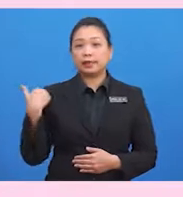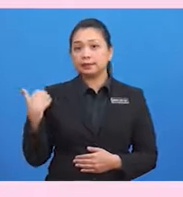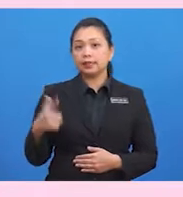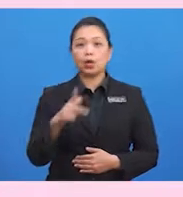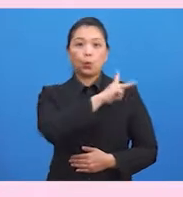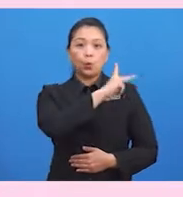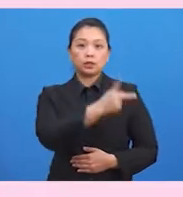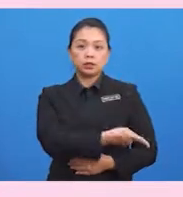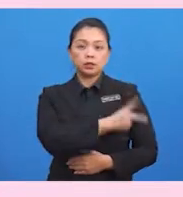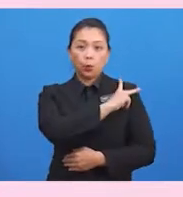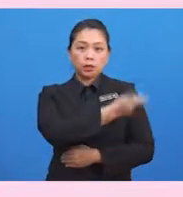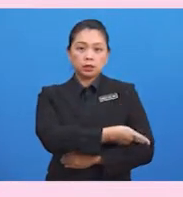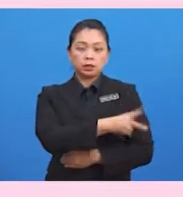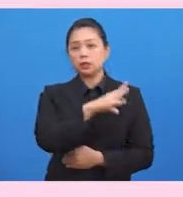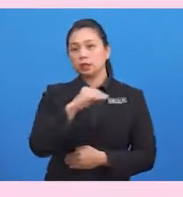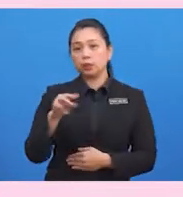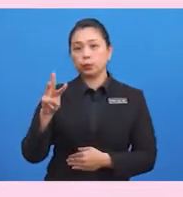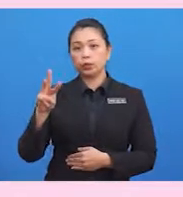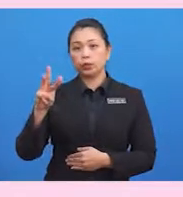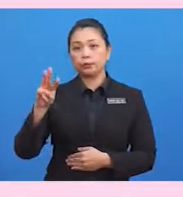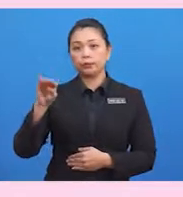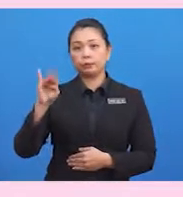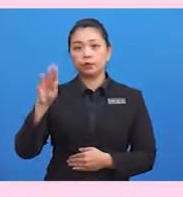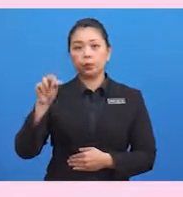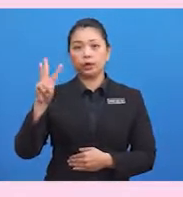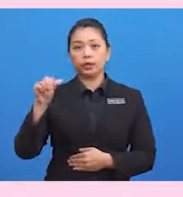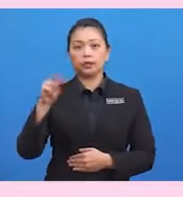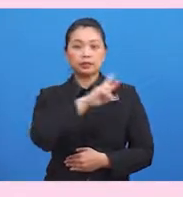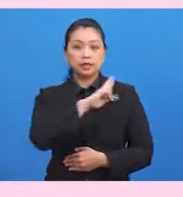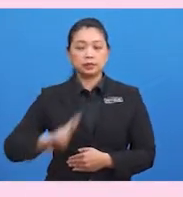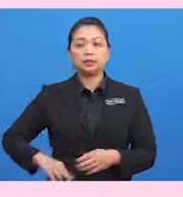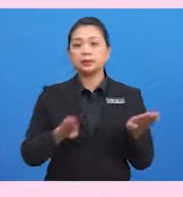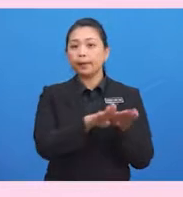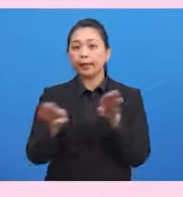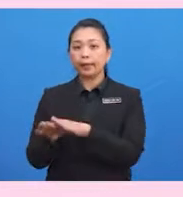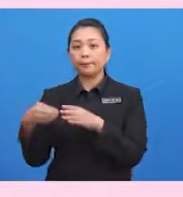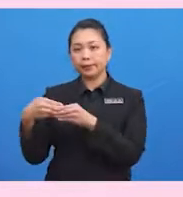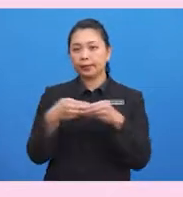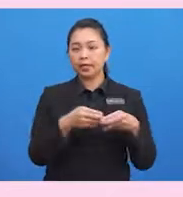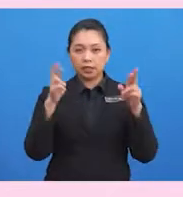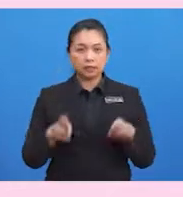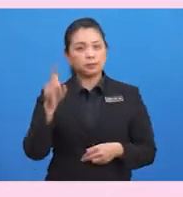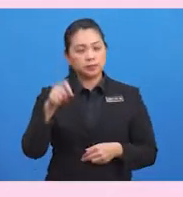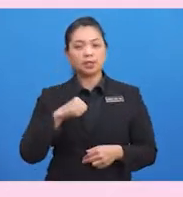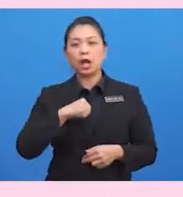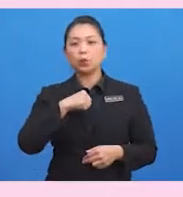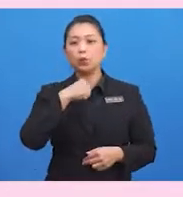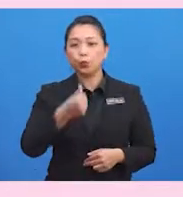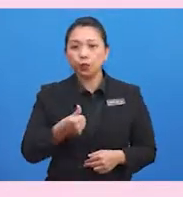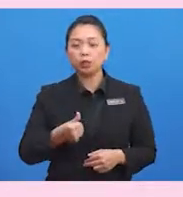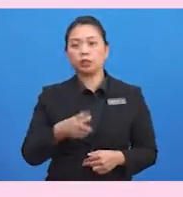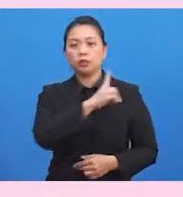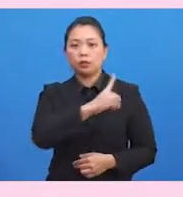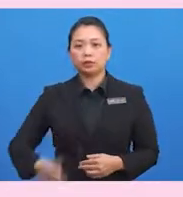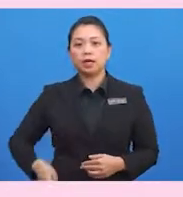seorang pemimpin setiap rakyat haruslah mengakui kedaulatan Aceh dengan memberi taat setia dan tidak sesekali